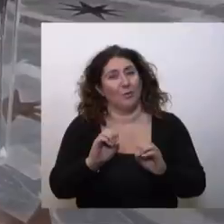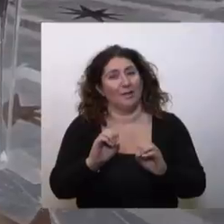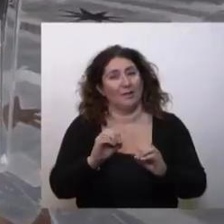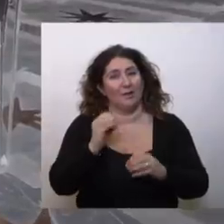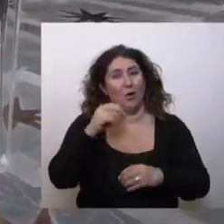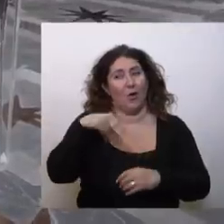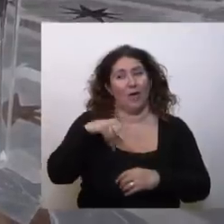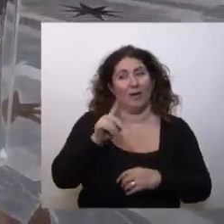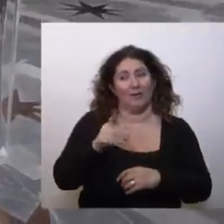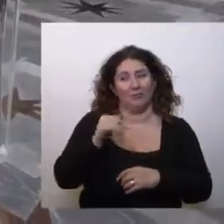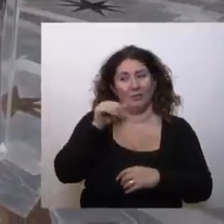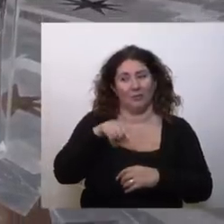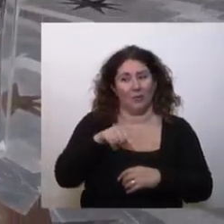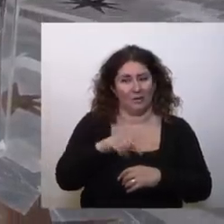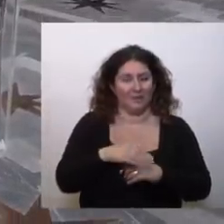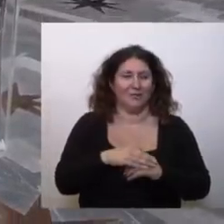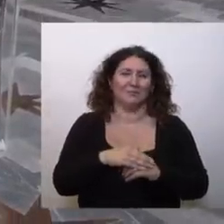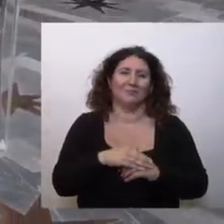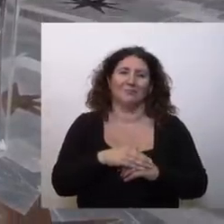Piera.